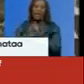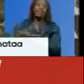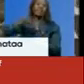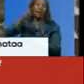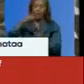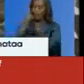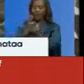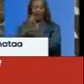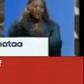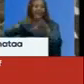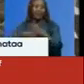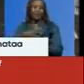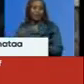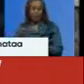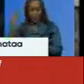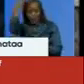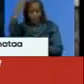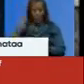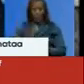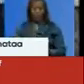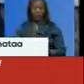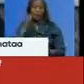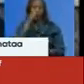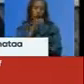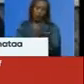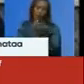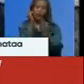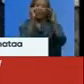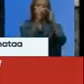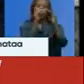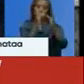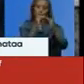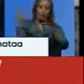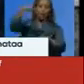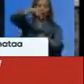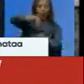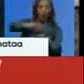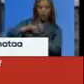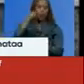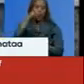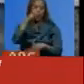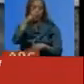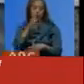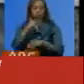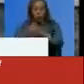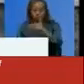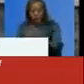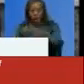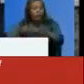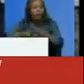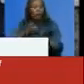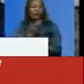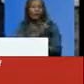ማረጋገጥ አይቻልምና መንግስታችን ለሴቶች መብት እኩልነት የሚቆመው ለሴቶች ውለታ ለማዋል